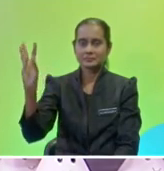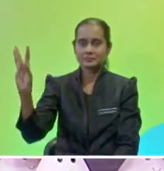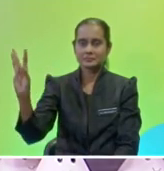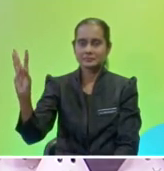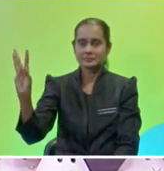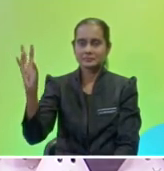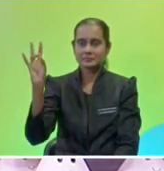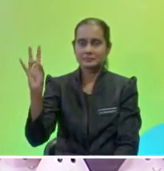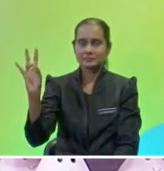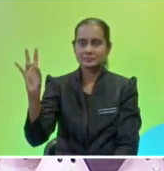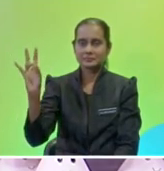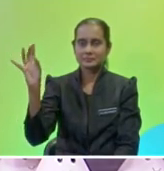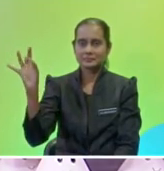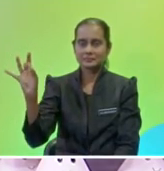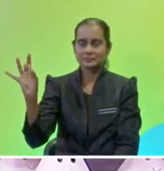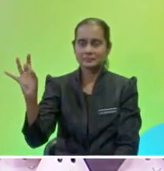6